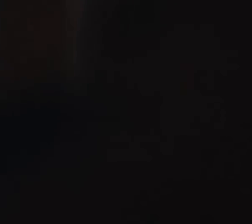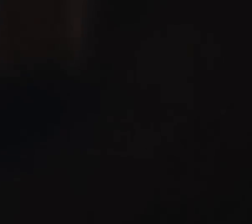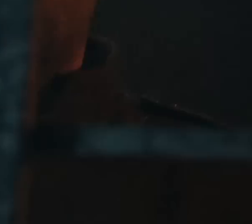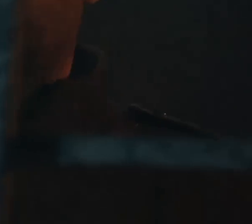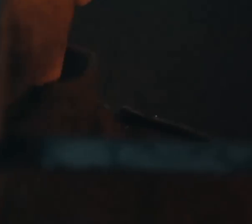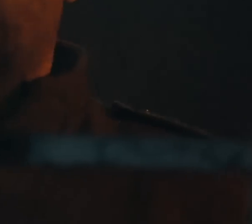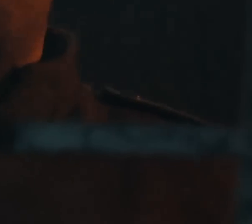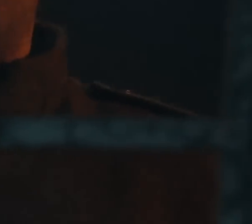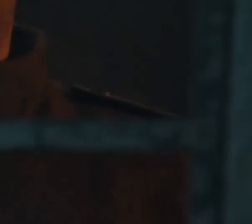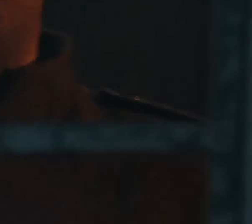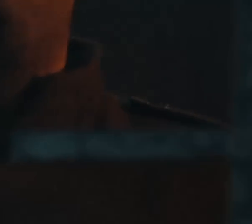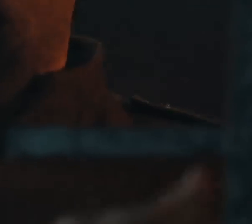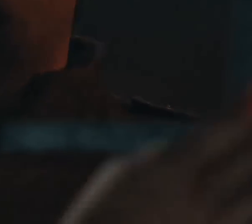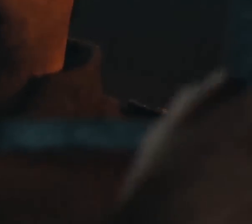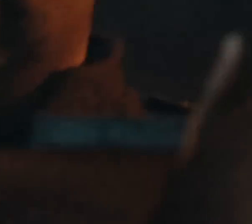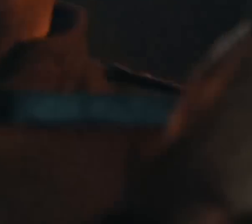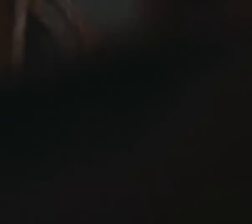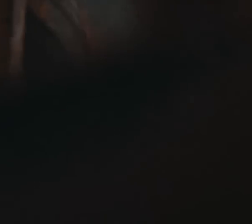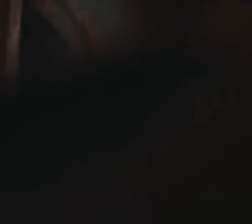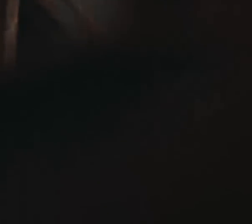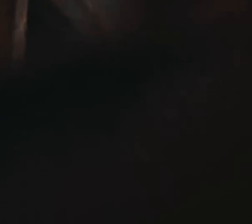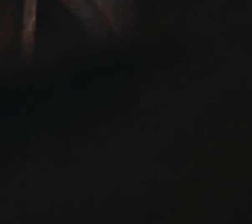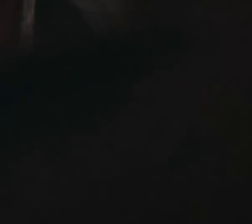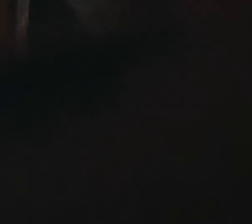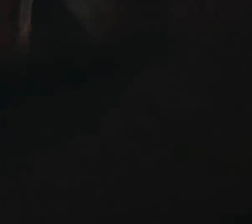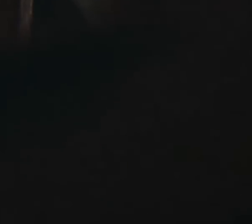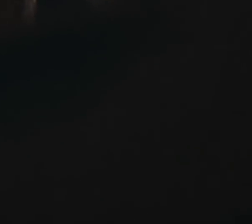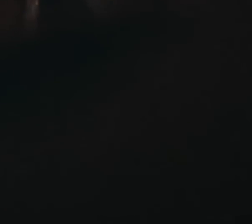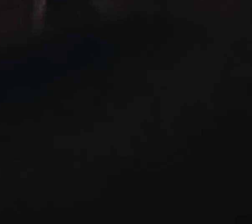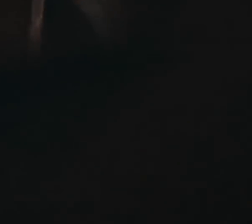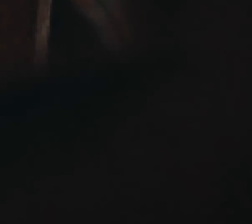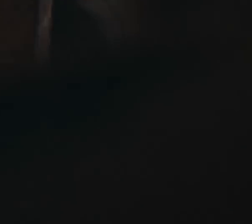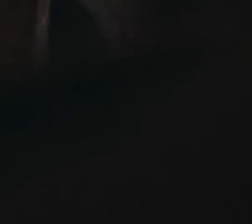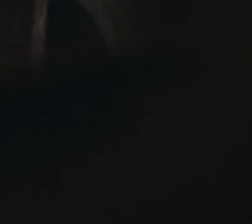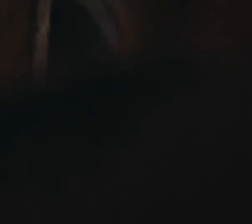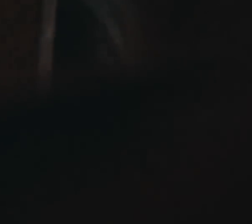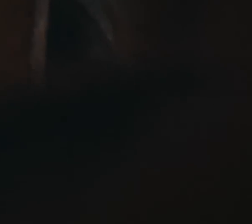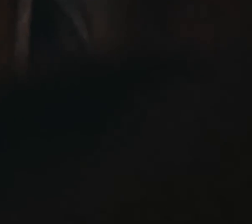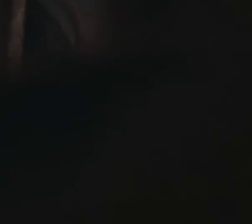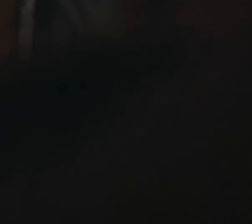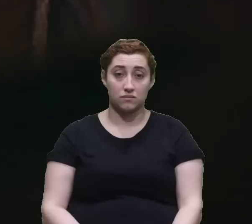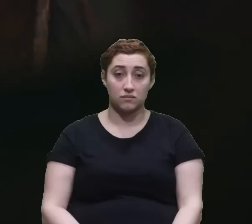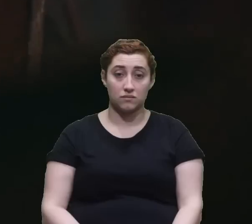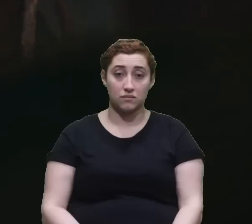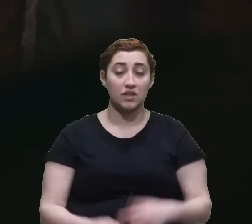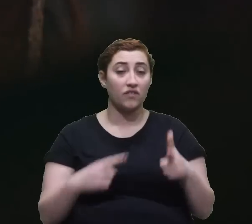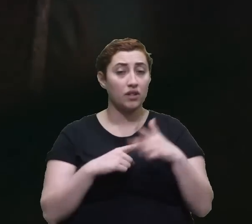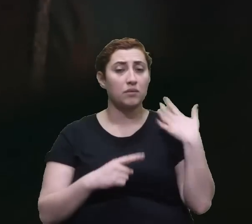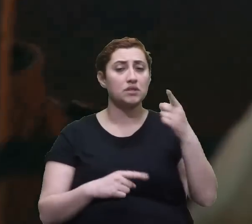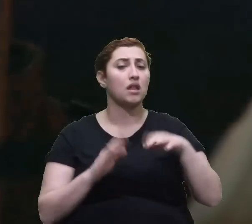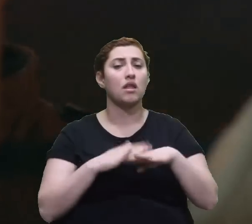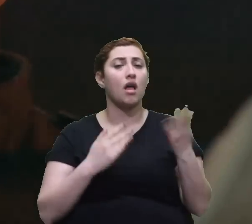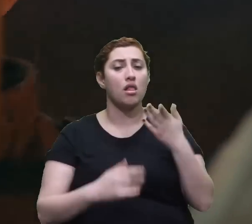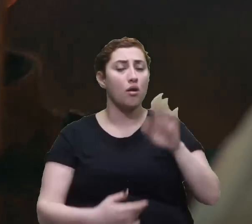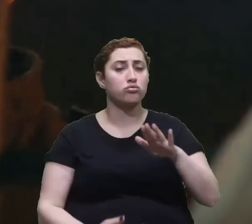attı. Fethi büyülenmiş gibi hiç kıpırdamadan Farah'ın yüzüne bakmakta. Farah parmaklıklara yaklaştı. Fethi Paşa, sen neden